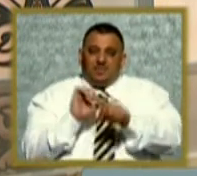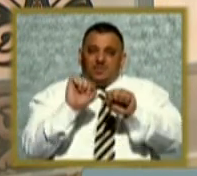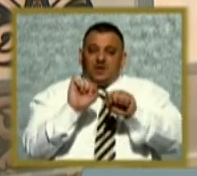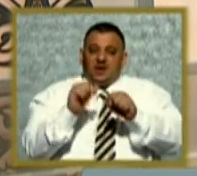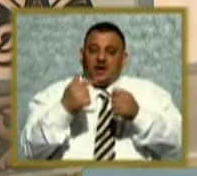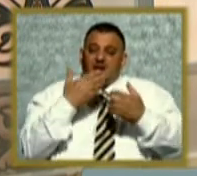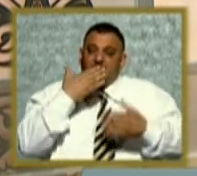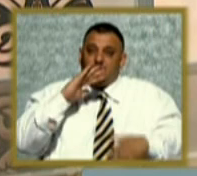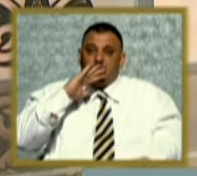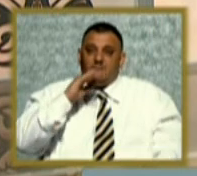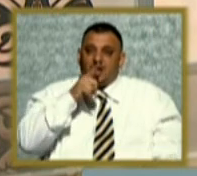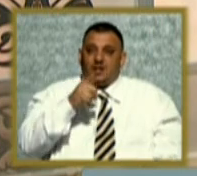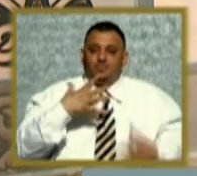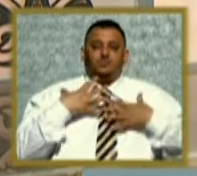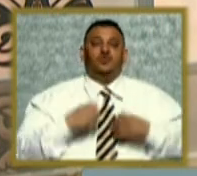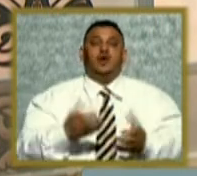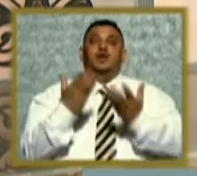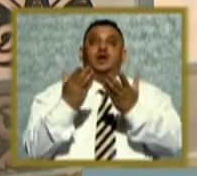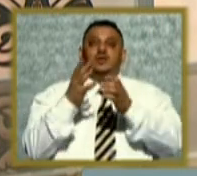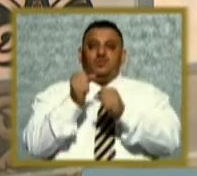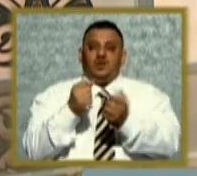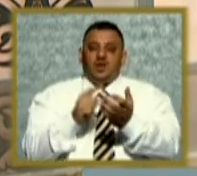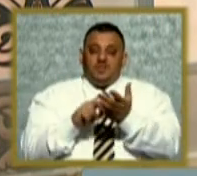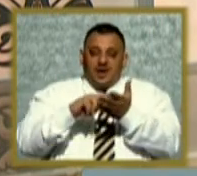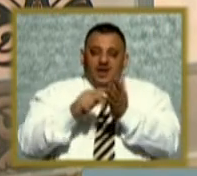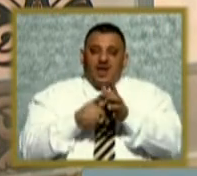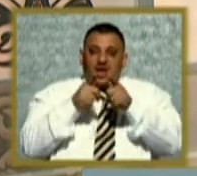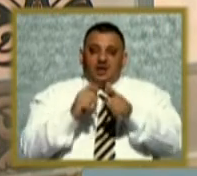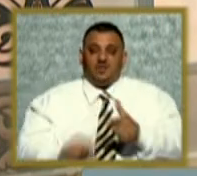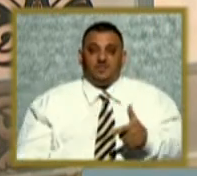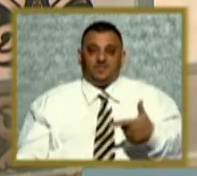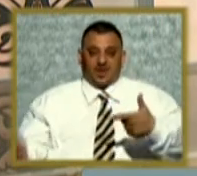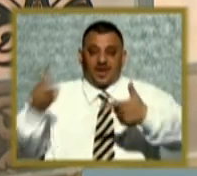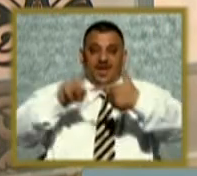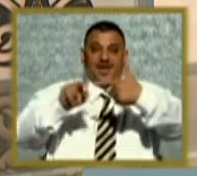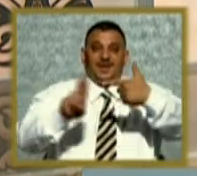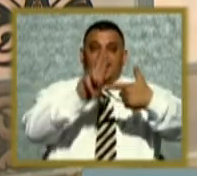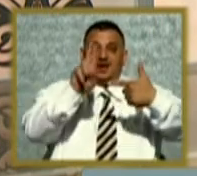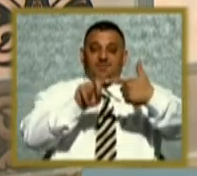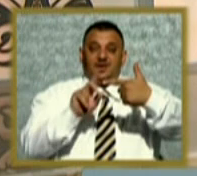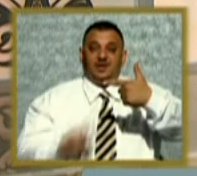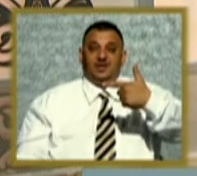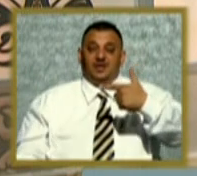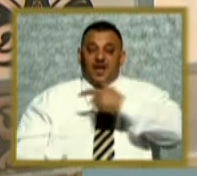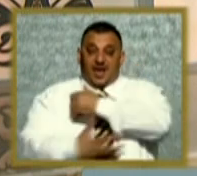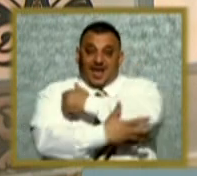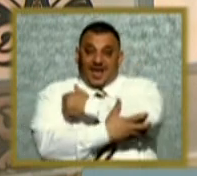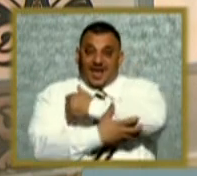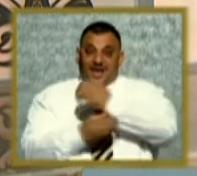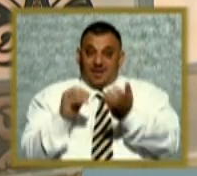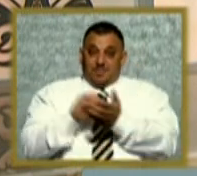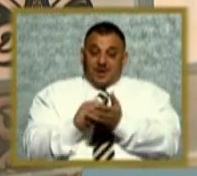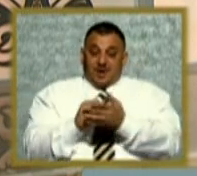بي. الحمد لله الله يعافيك. الله يخليك. فما حكم هذا الشيء؟ أبشر. وسؤال ثاني بلا زحمة عليك، الصدقة يصير الغير